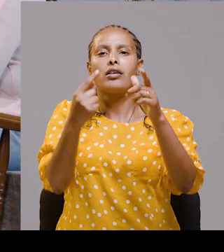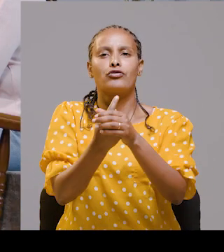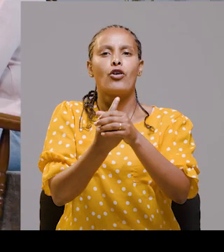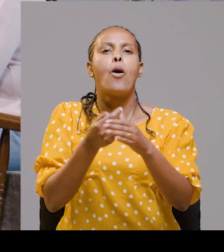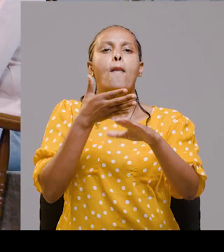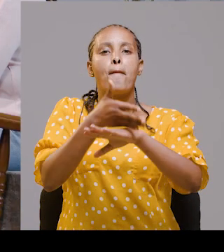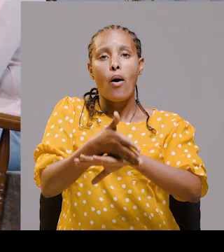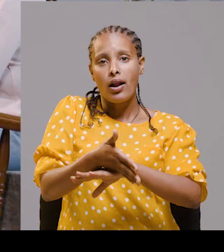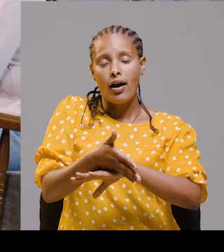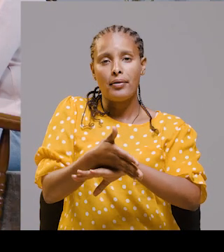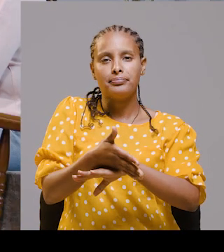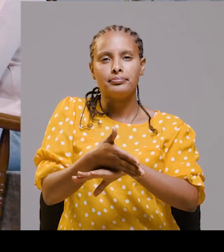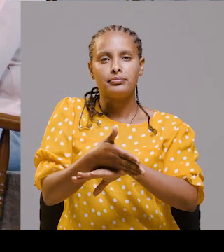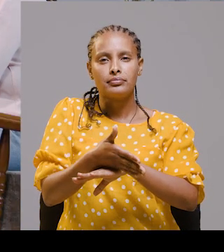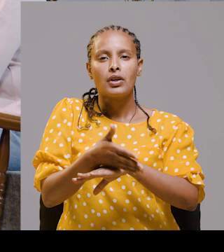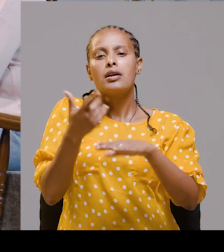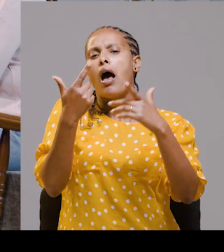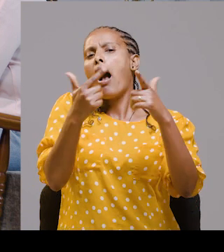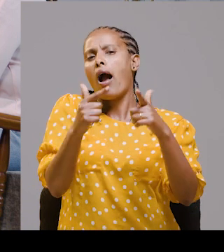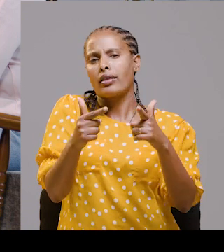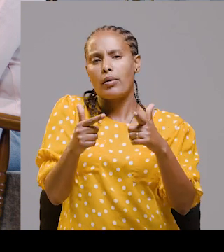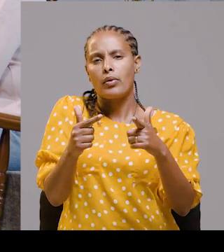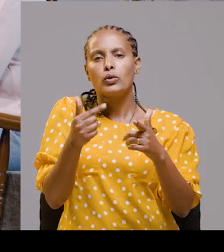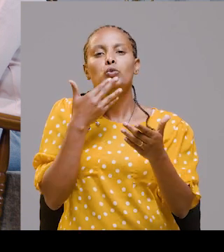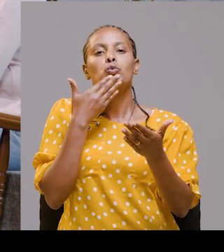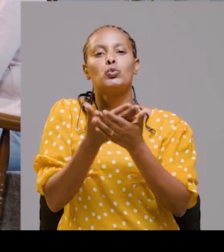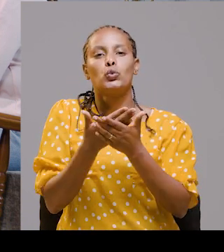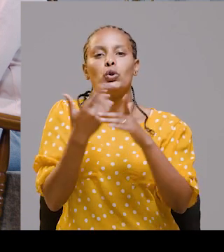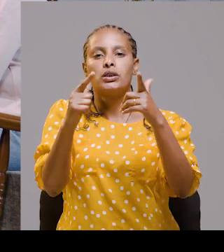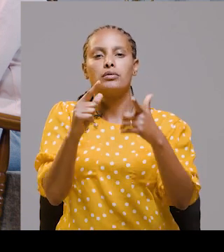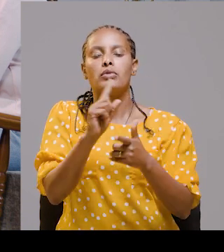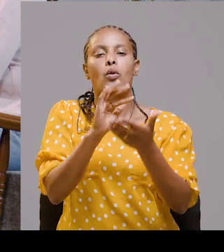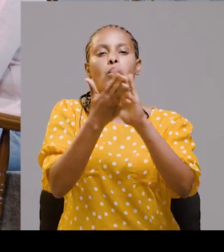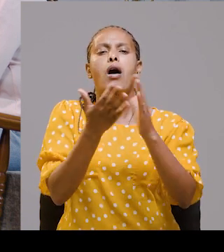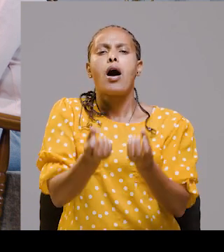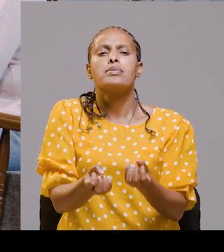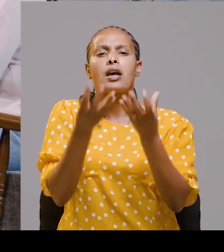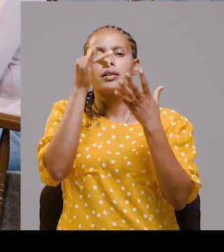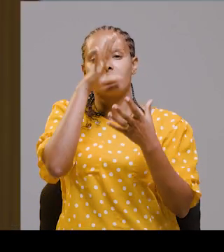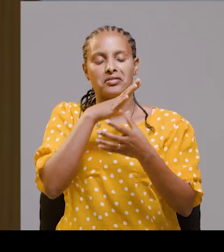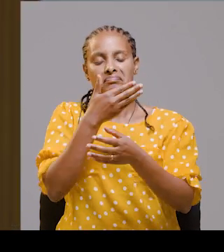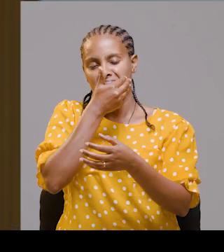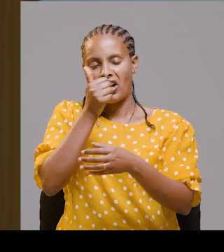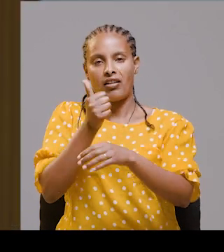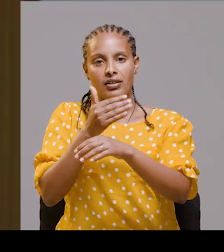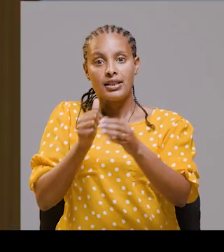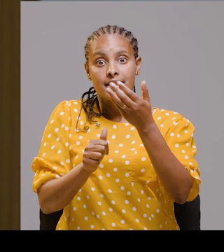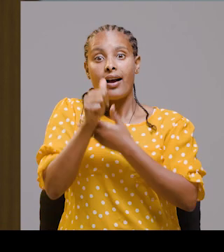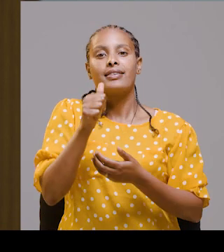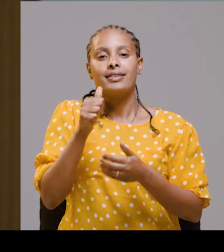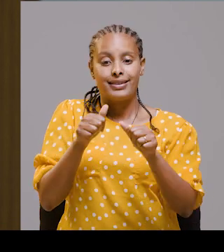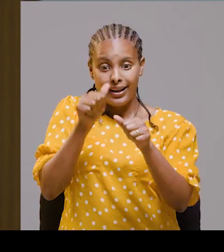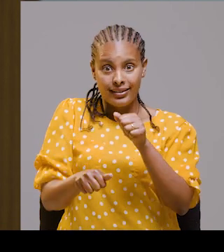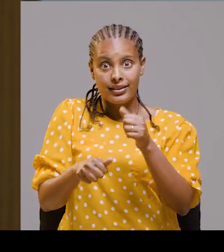በኋላ እንደ እድል ሆኖ እንደ ጥሩ እድል ሆኖ ምንድን ነው የሚሆነው? አብዛኛው ሰው ይሻላል። ጥቃት